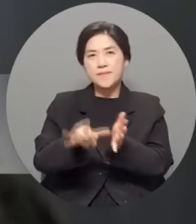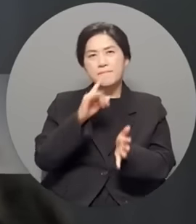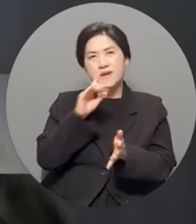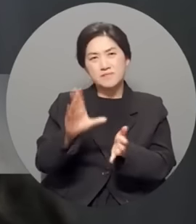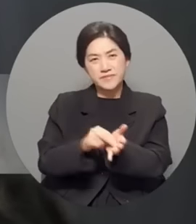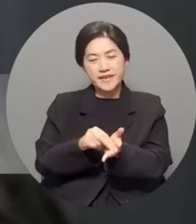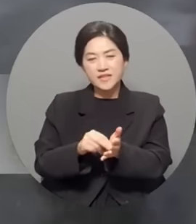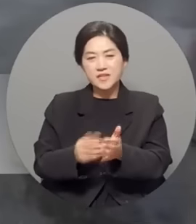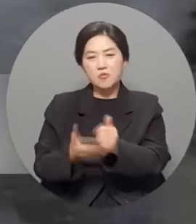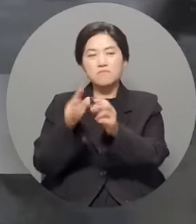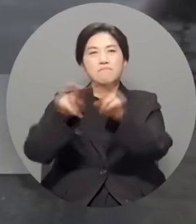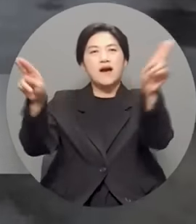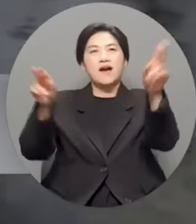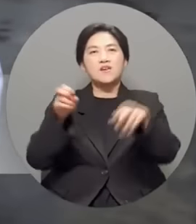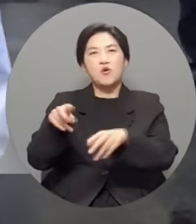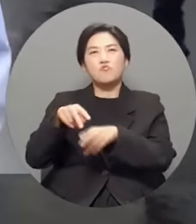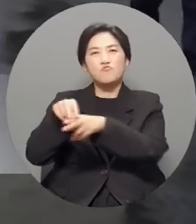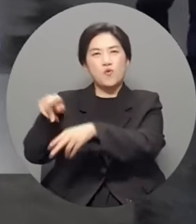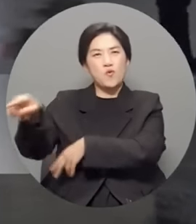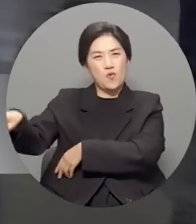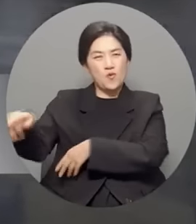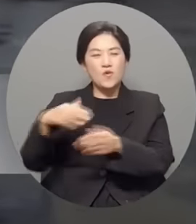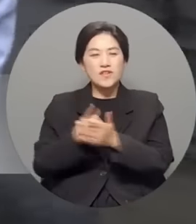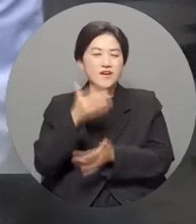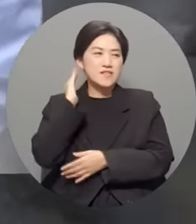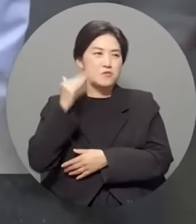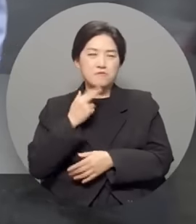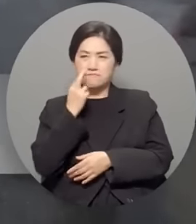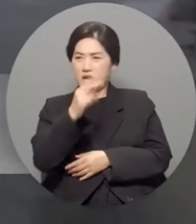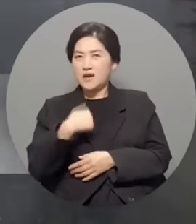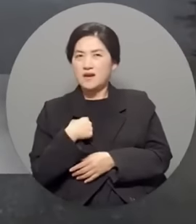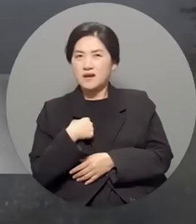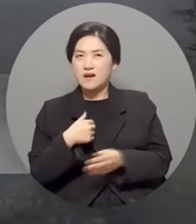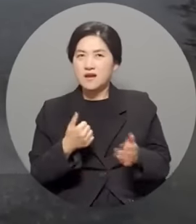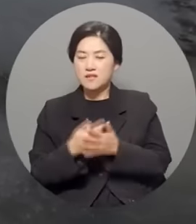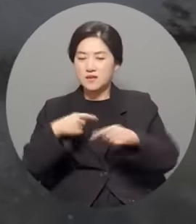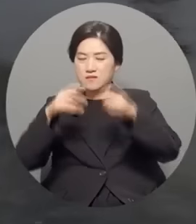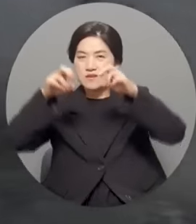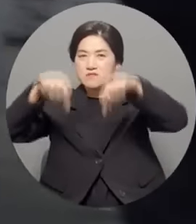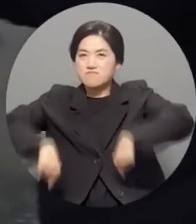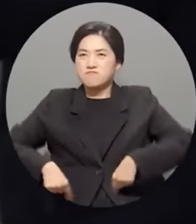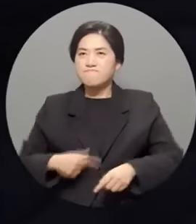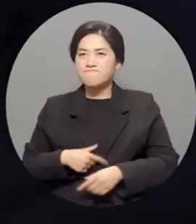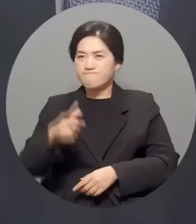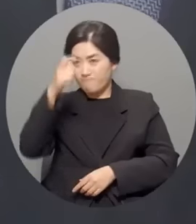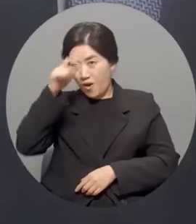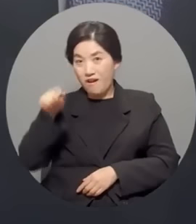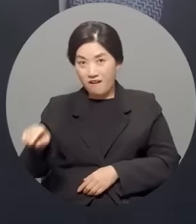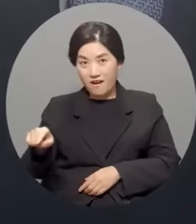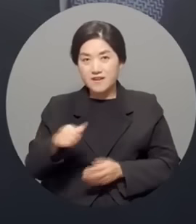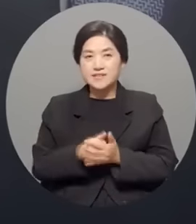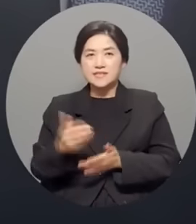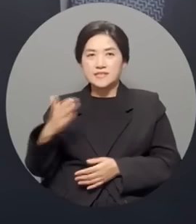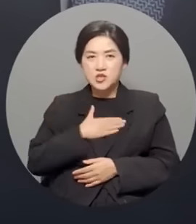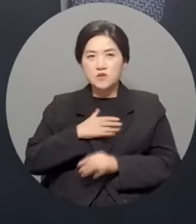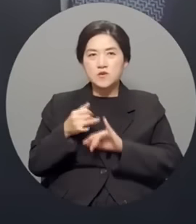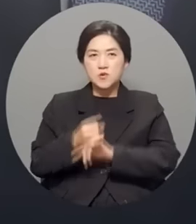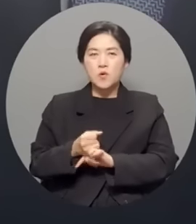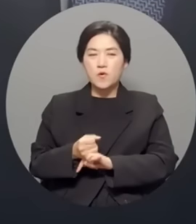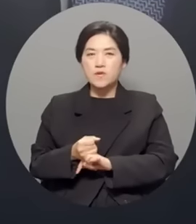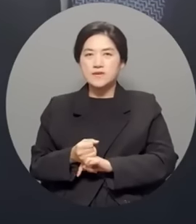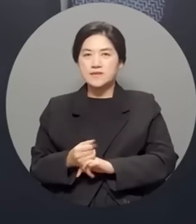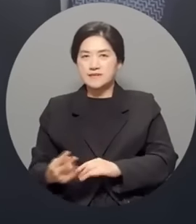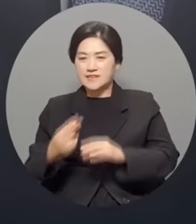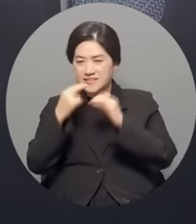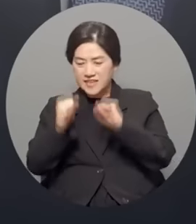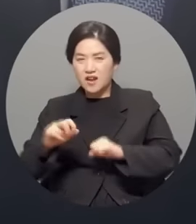공천이 취소된 여당 후보가 대통령과의 친분을 과시하며 무소속 출마를 강행했고 저는 반드시 살아서 돌아가야